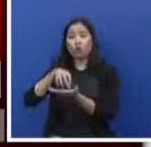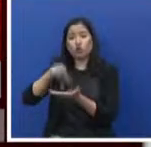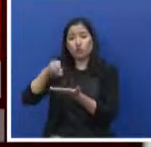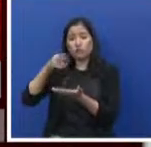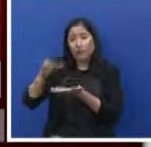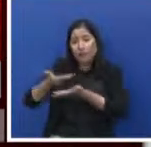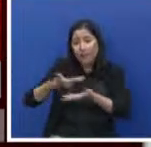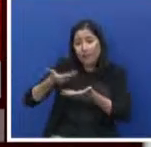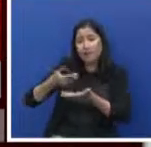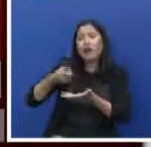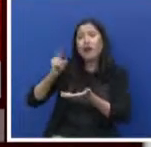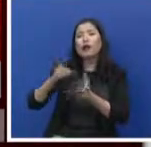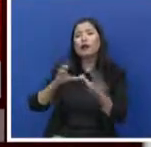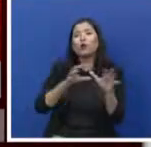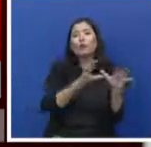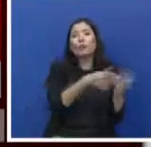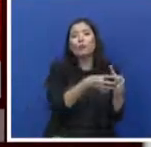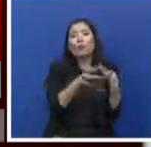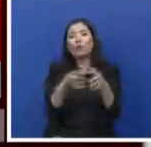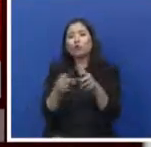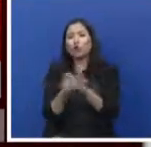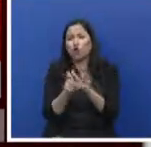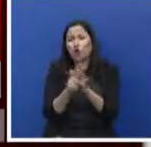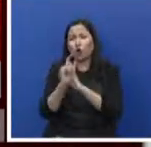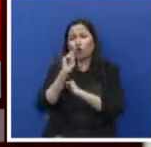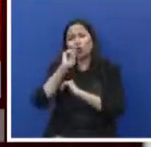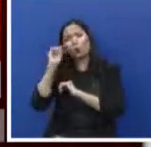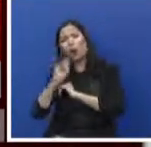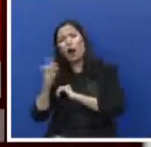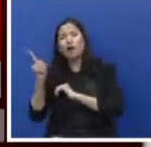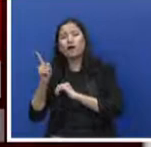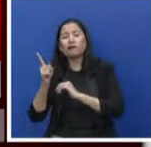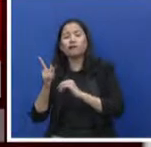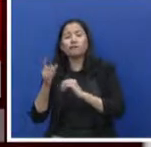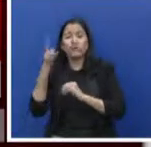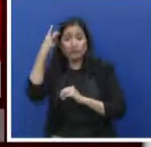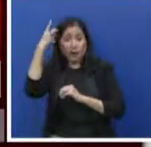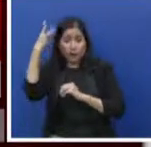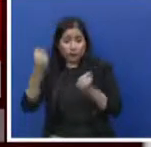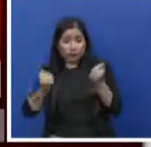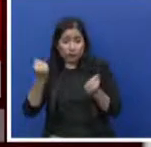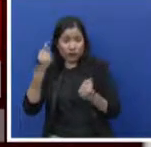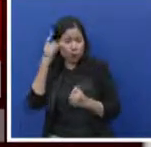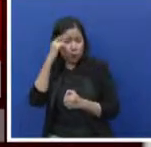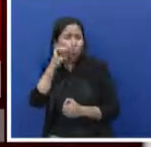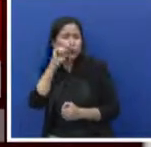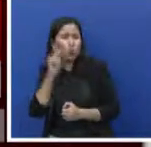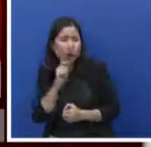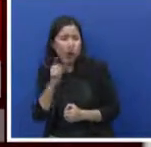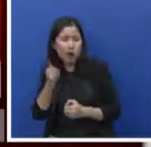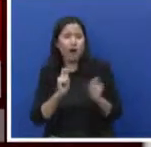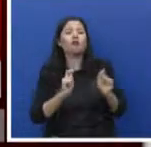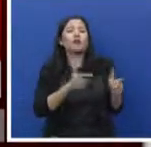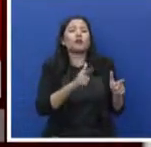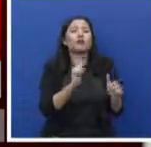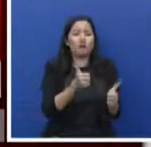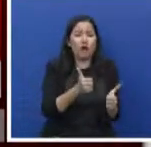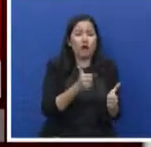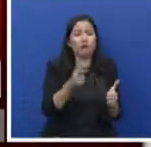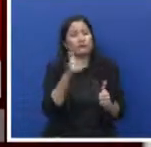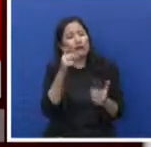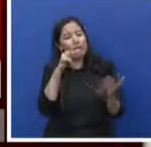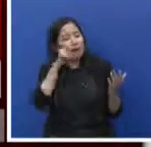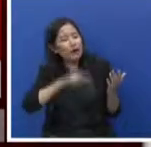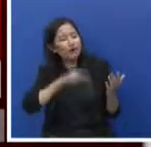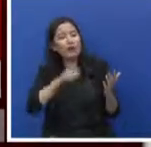ada kelompok-kelompok dari misalnya lansia driver yang sudah menjadi mitra driver Gojek yang ikut mendaftar. Jadi kita bisa lihat di